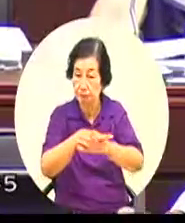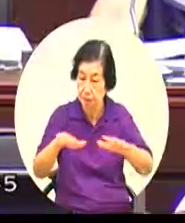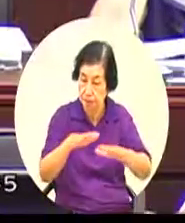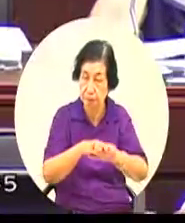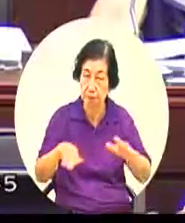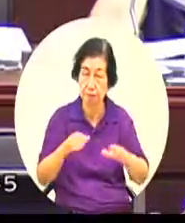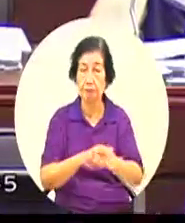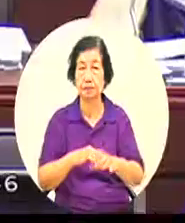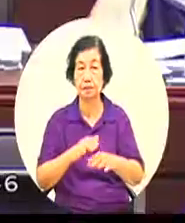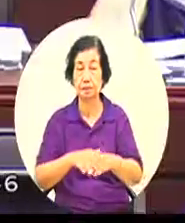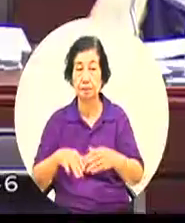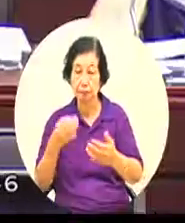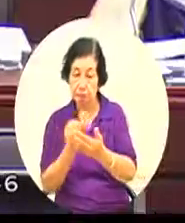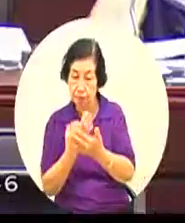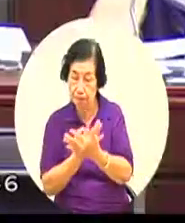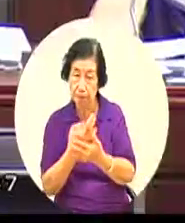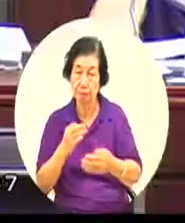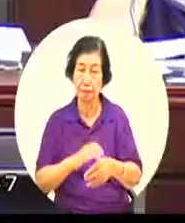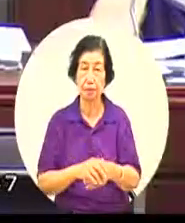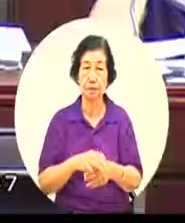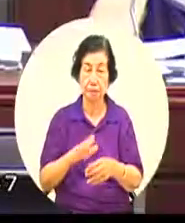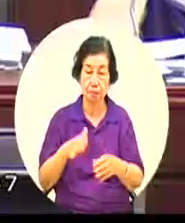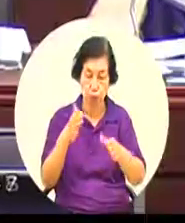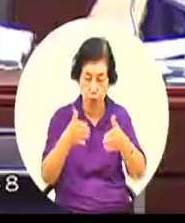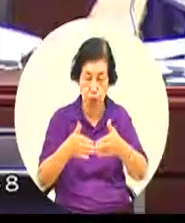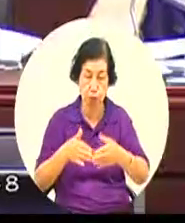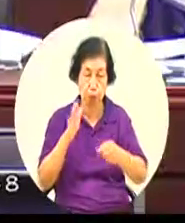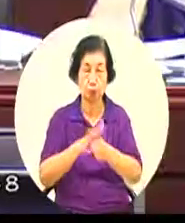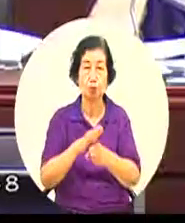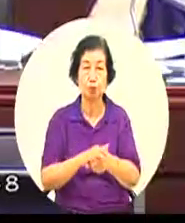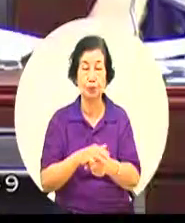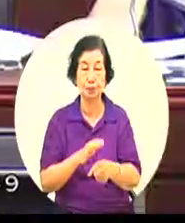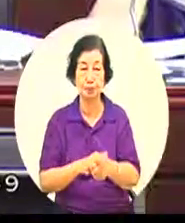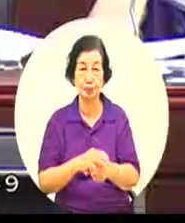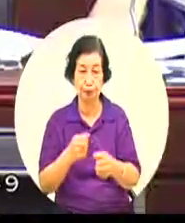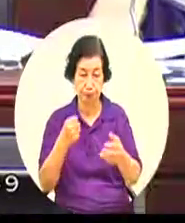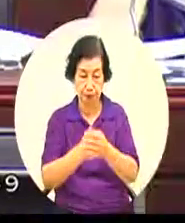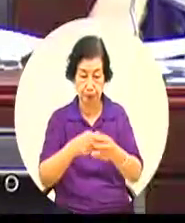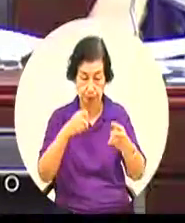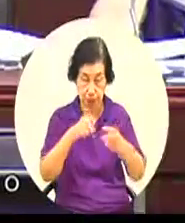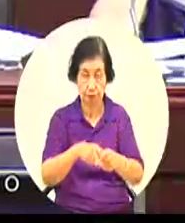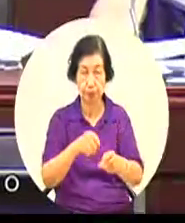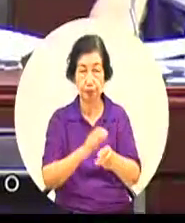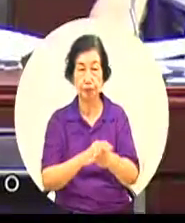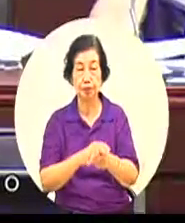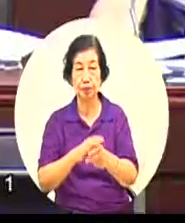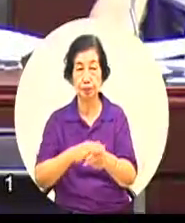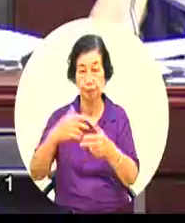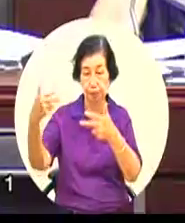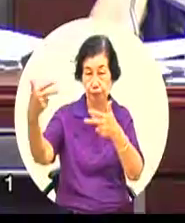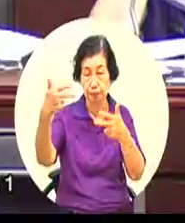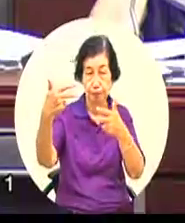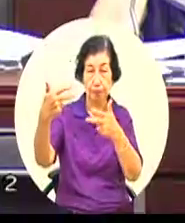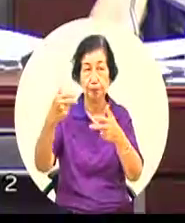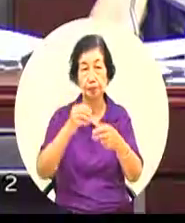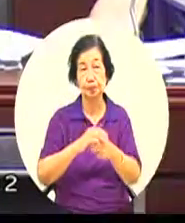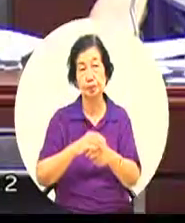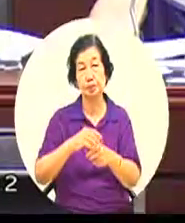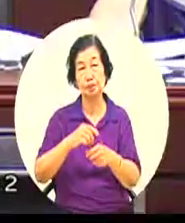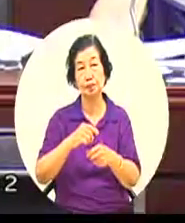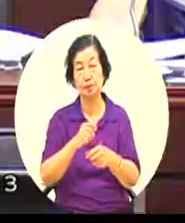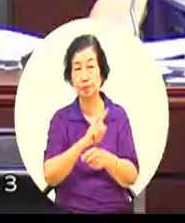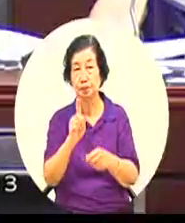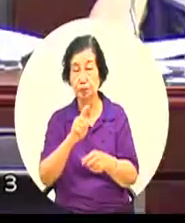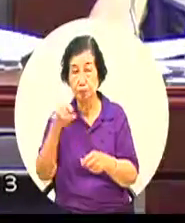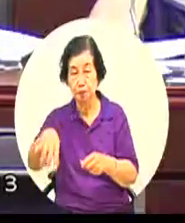洞，如果有漏洞的部分就要补强，包括志工能力，也包括监视器应该放在哪些死角，同时我们跟